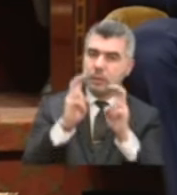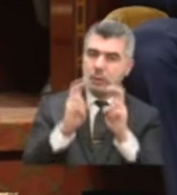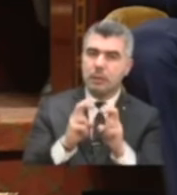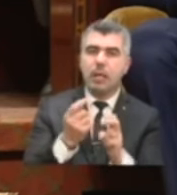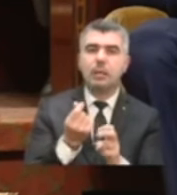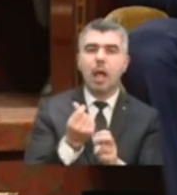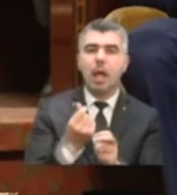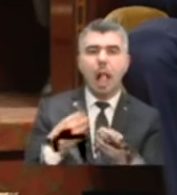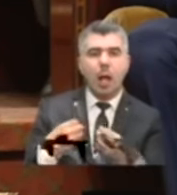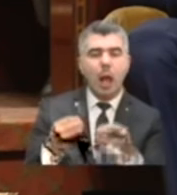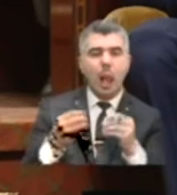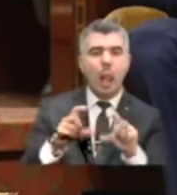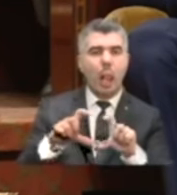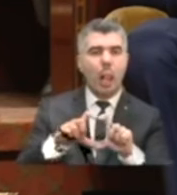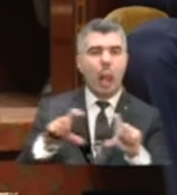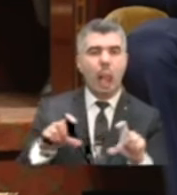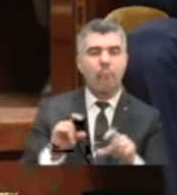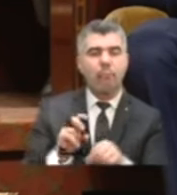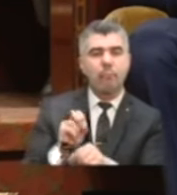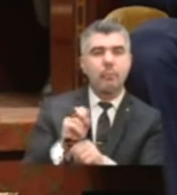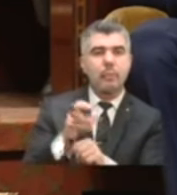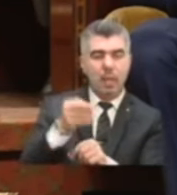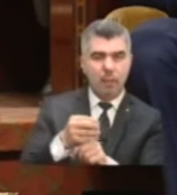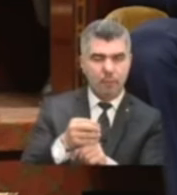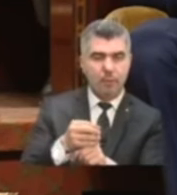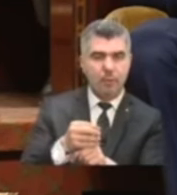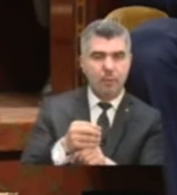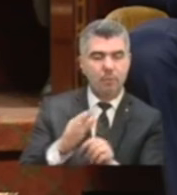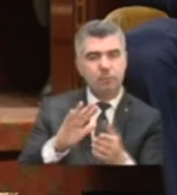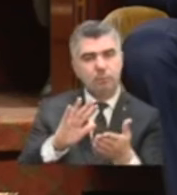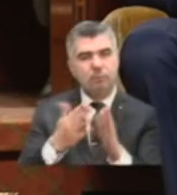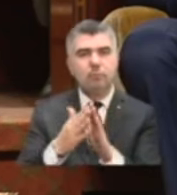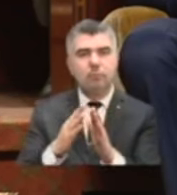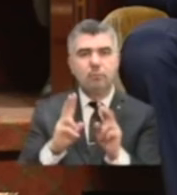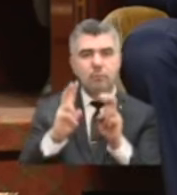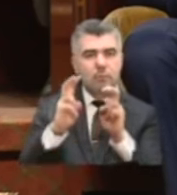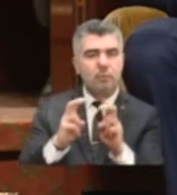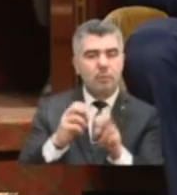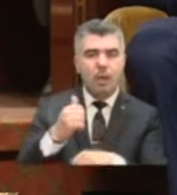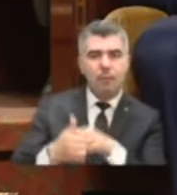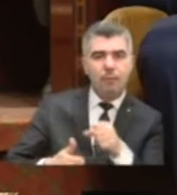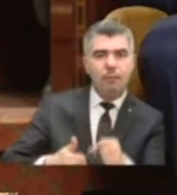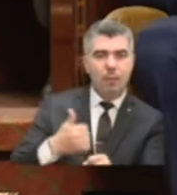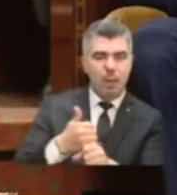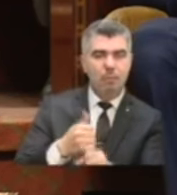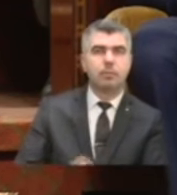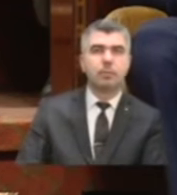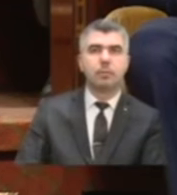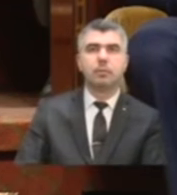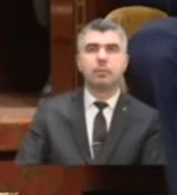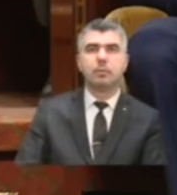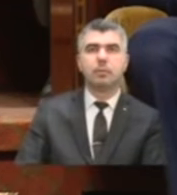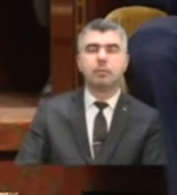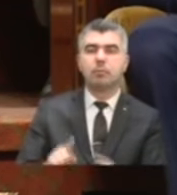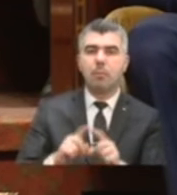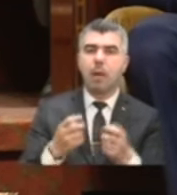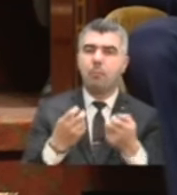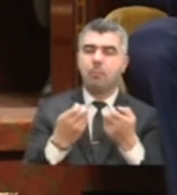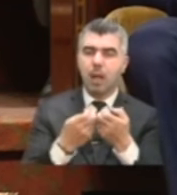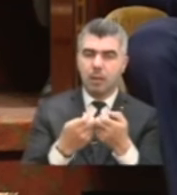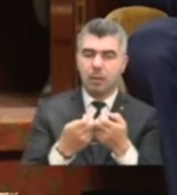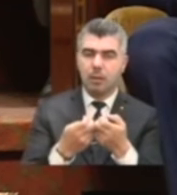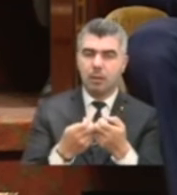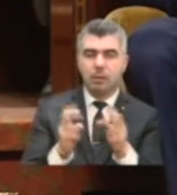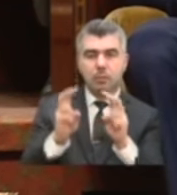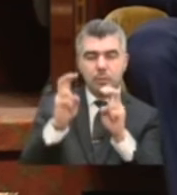الاسعار باش يكونوا تقريبا الاسعار المحافظه تلك السنه. ونقترح عليكم مثلا الغاء او